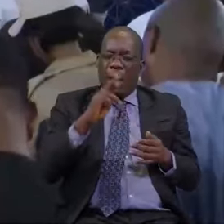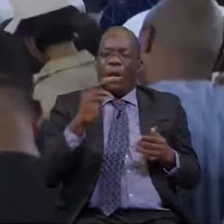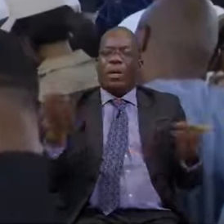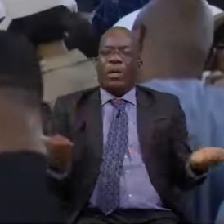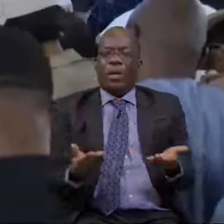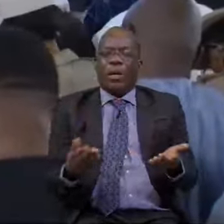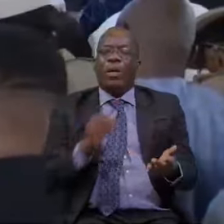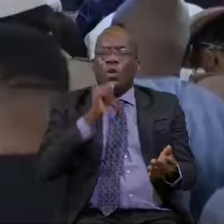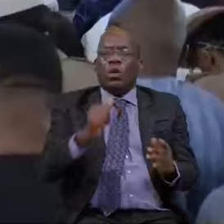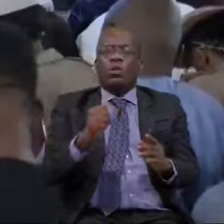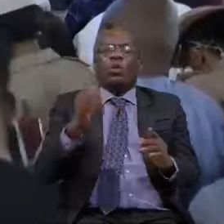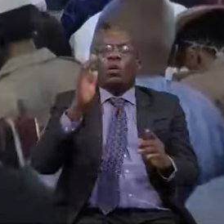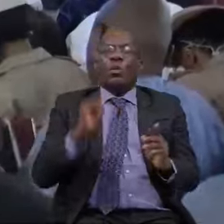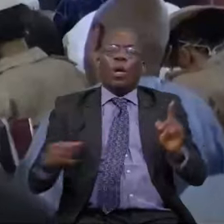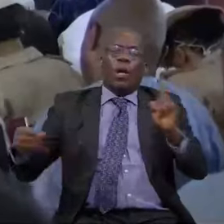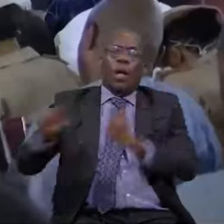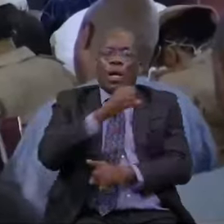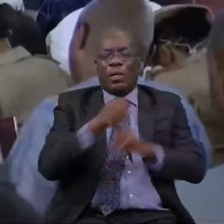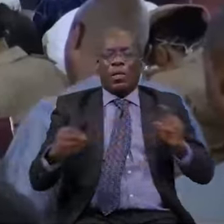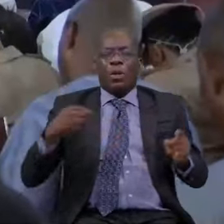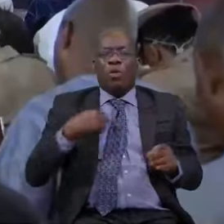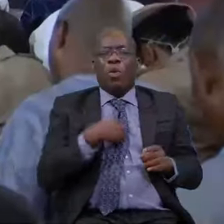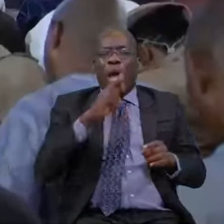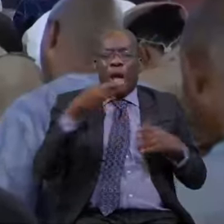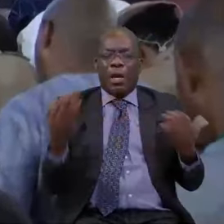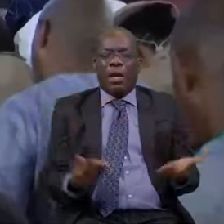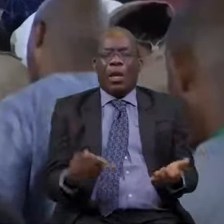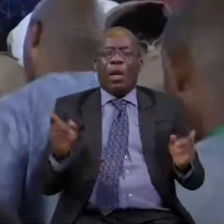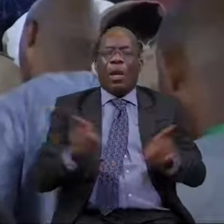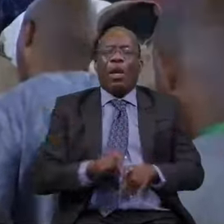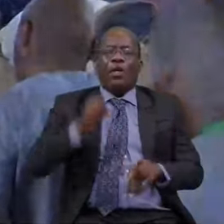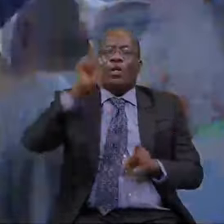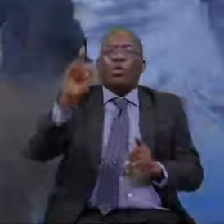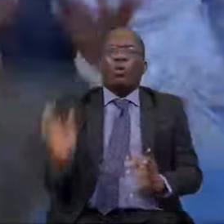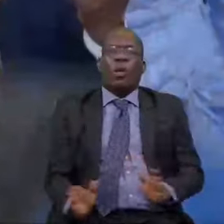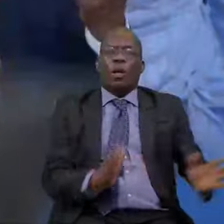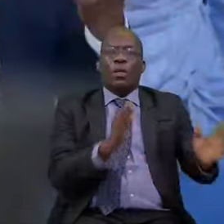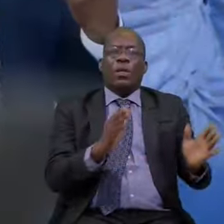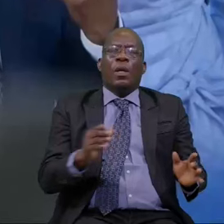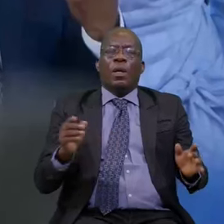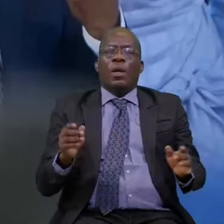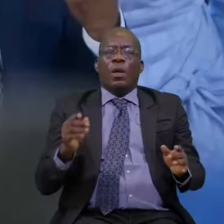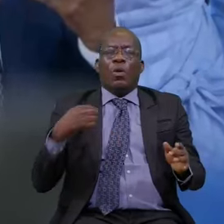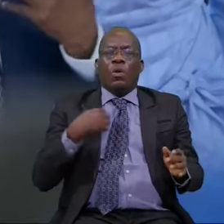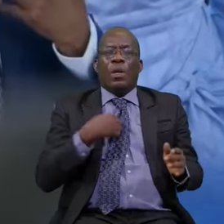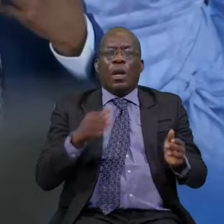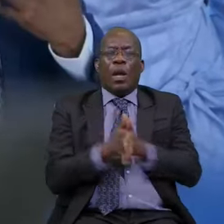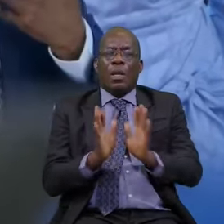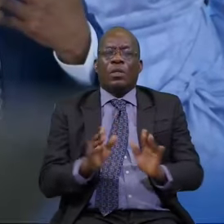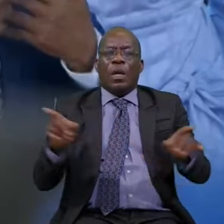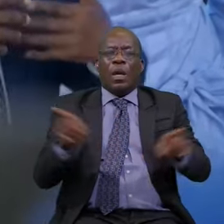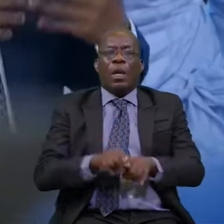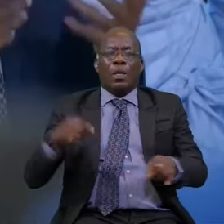par hasard, mais nous sommes ici selon la programmation ordonnée que nous y soyons. Et nous